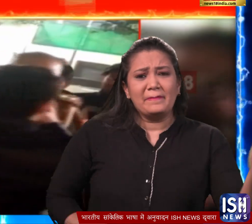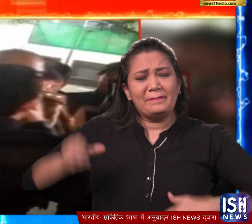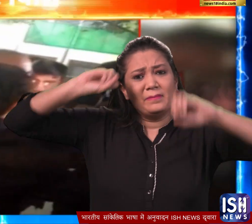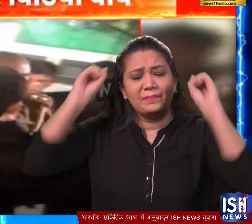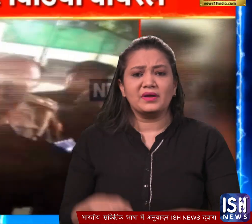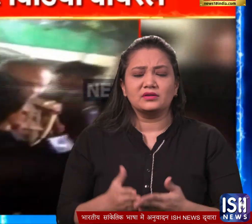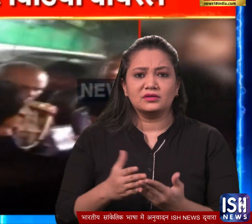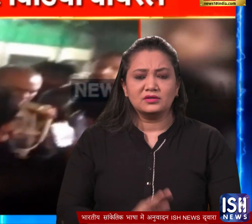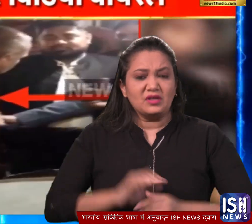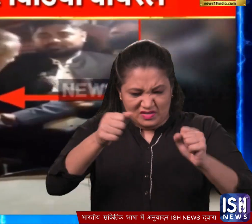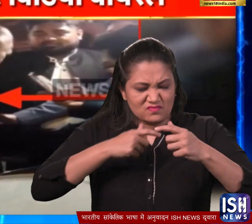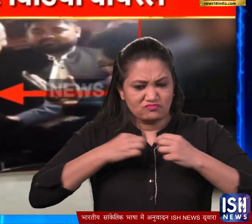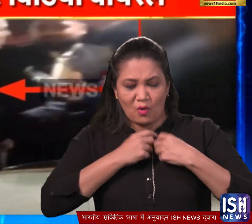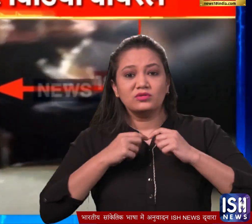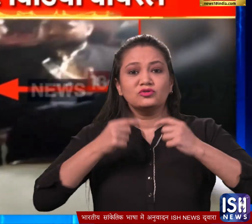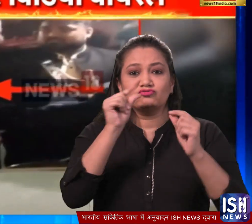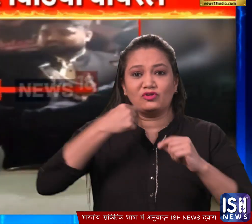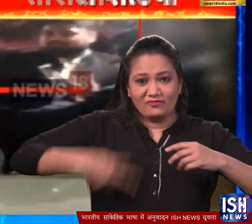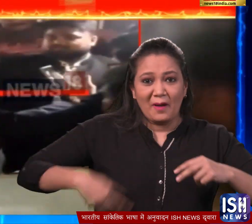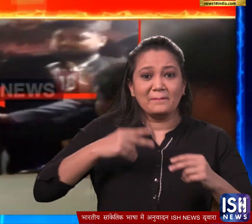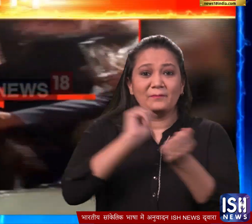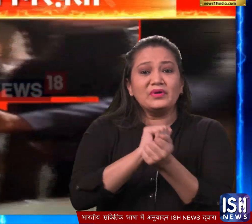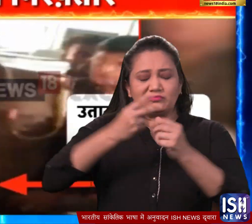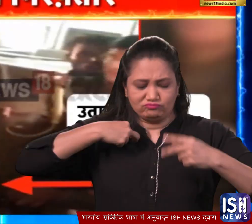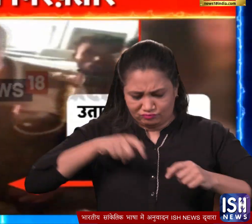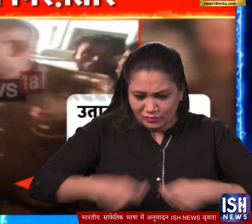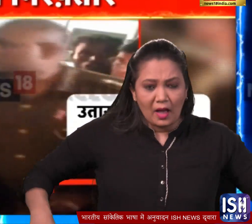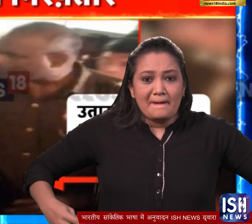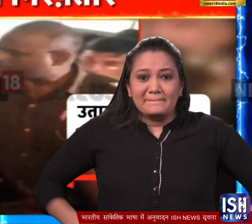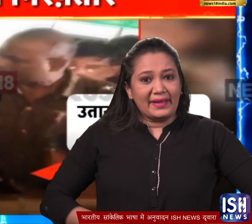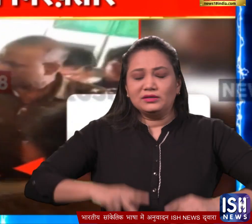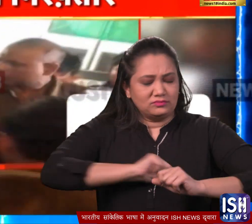वीडियो में कुछ लोग दारोगा से जबरन वर्दी और बेल्ट खोलने को कहते सुनाई पड़े।